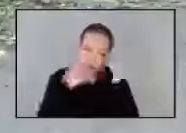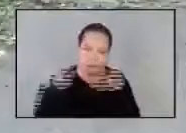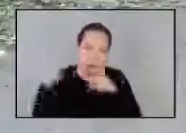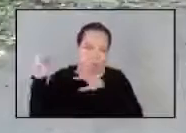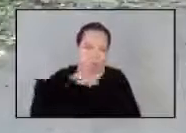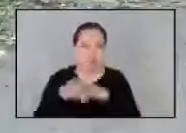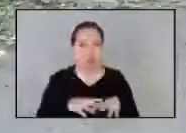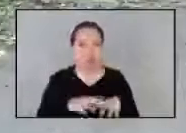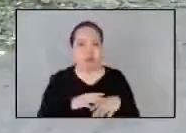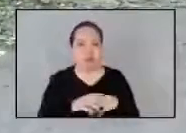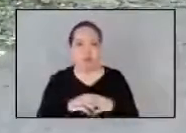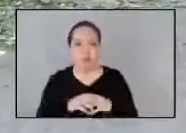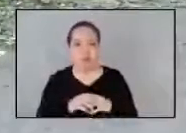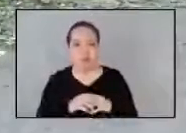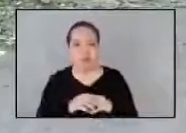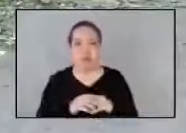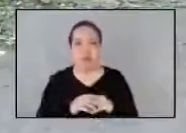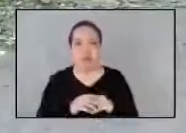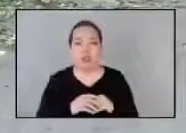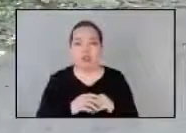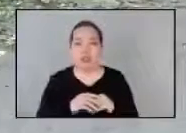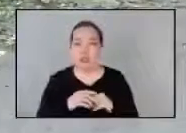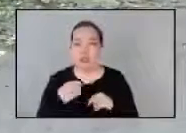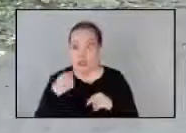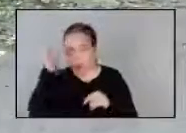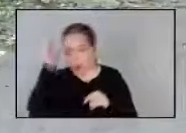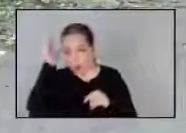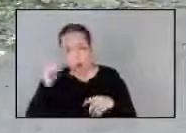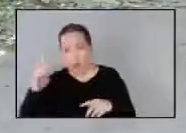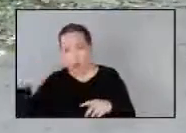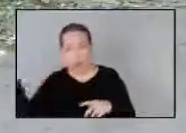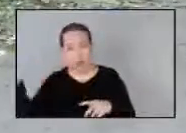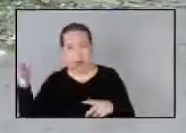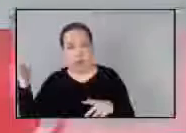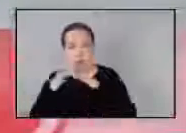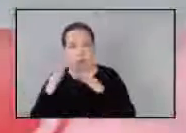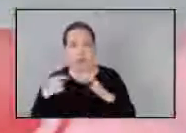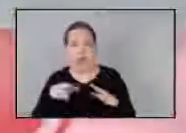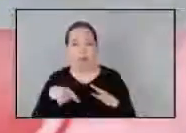mula dito sa Rodriguez Rizal. Balik sa iyo, Aljo. Thank you, Rod.